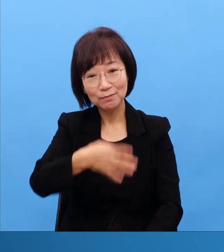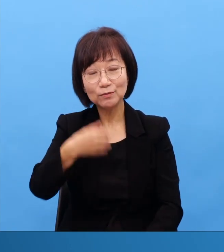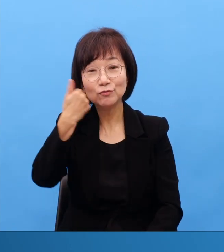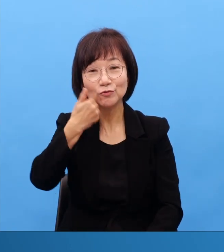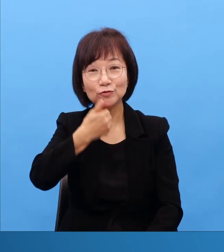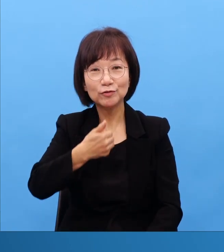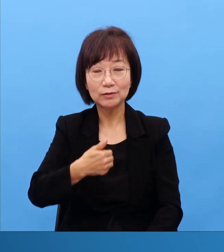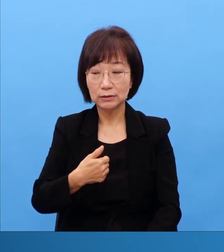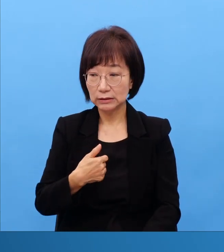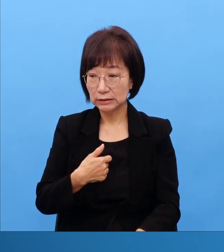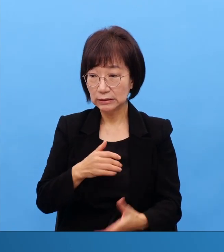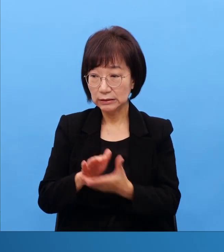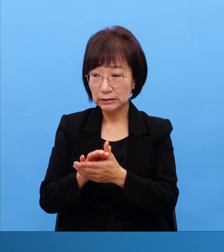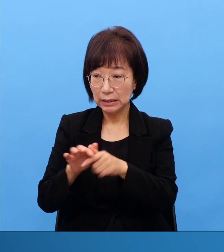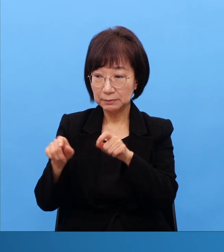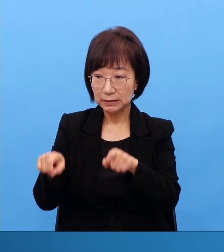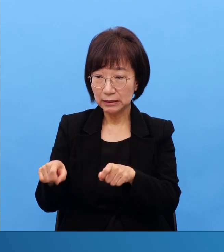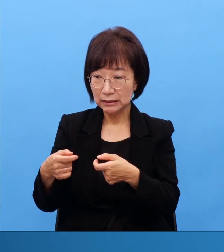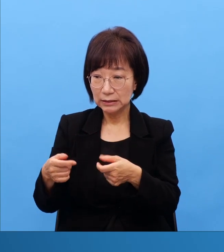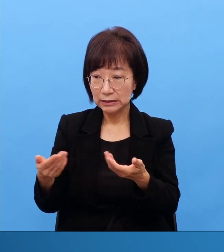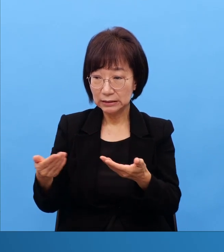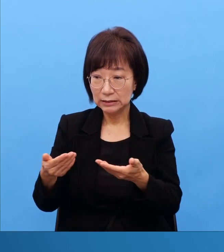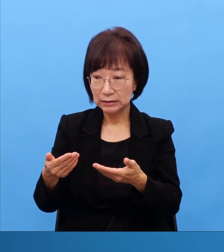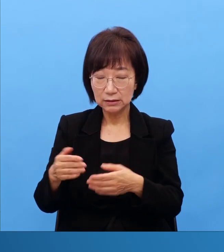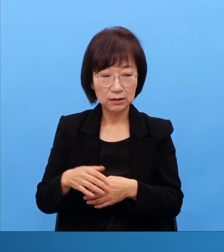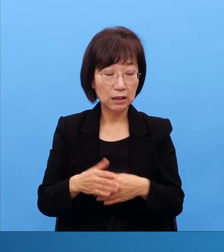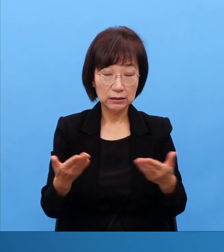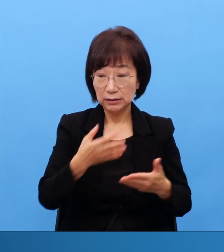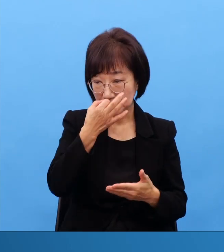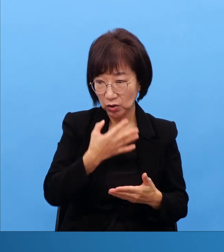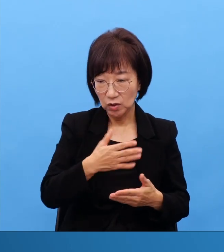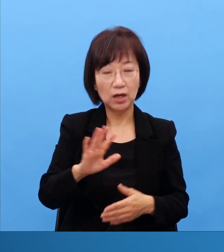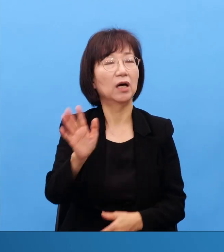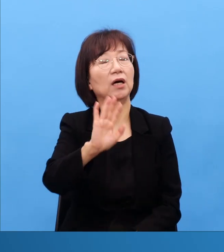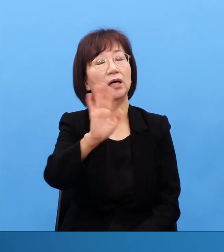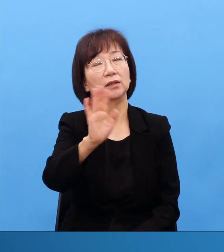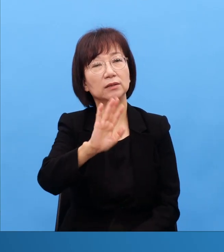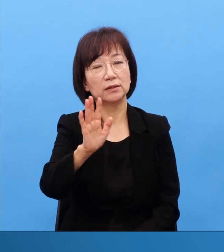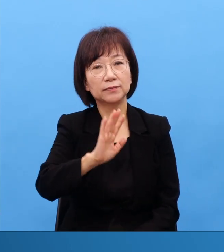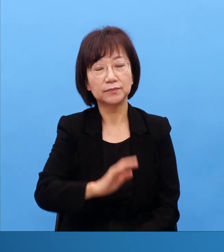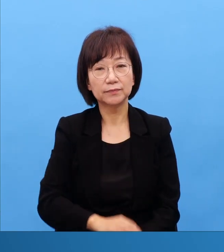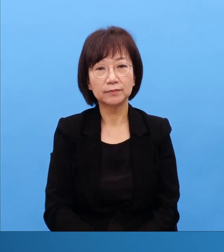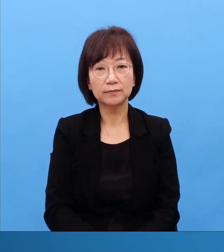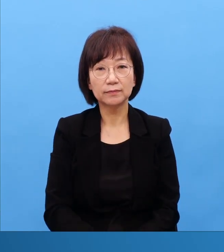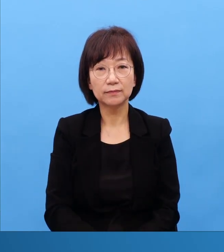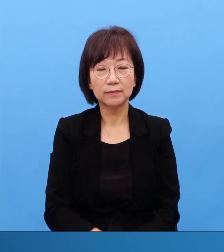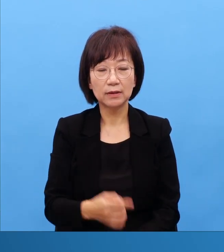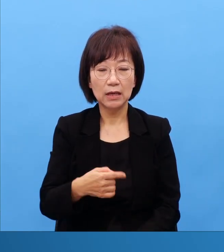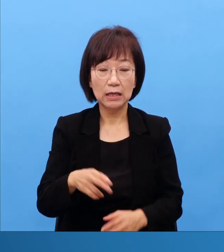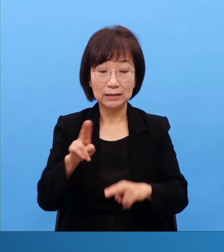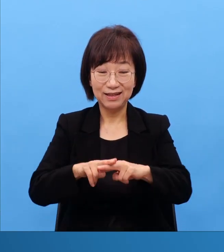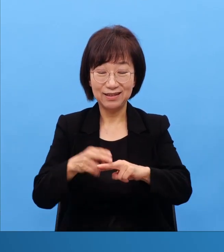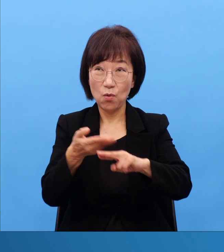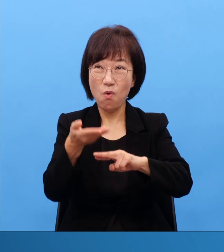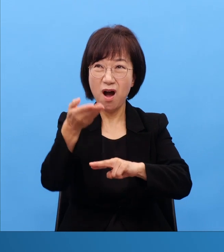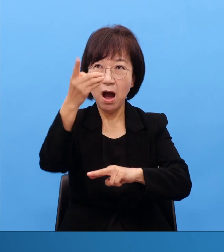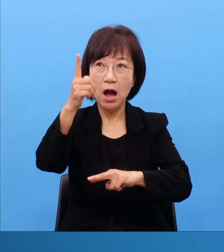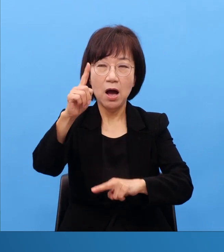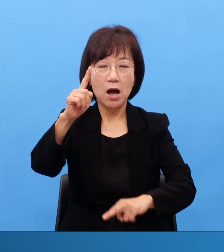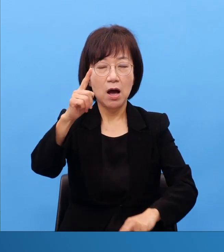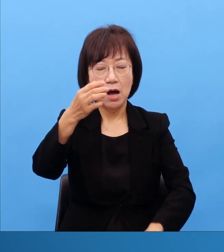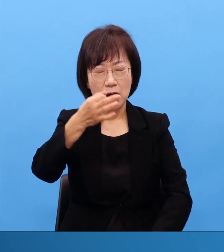colleagues. 이 직장을 제일 어려웠더니 일 아닙니다. It's not the workload that's difficult for them. 이 사람. It's their